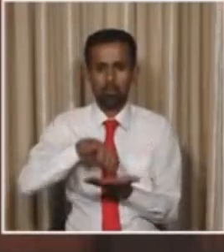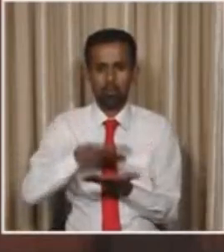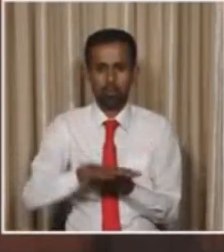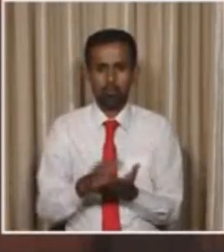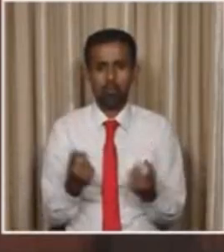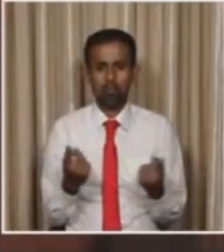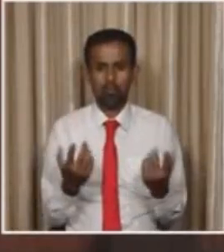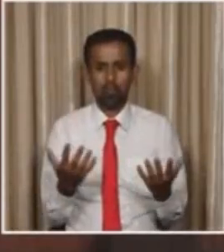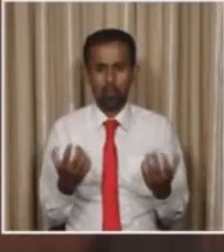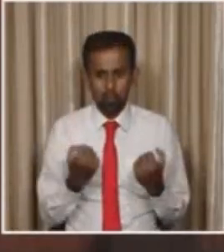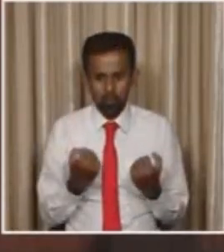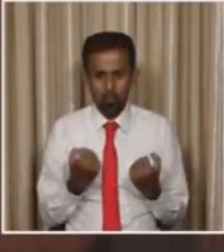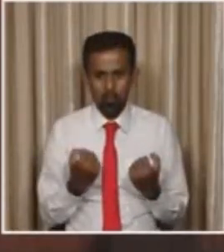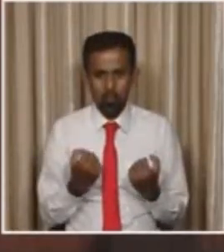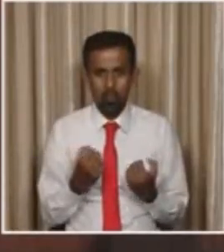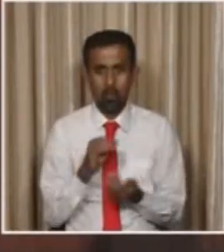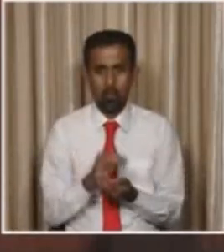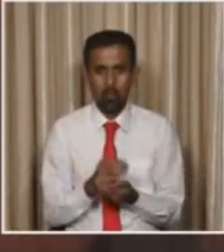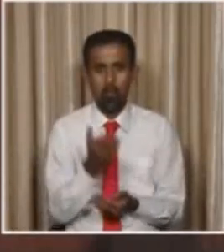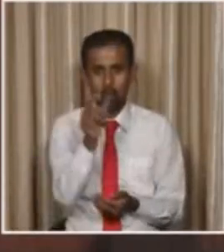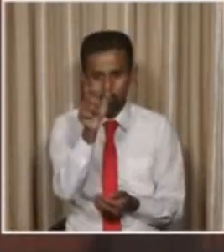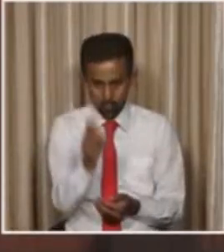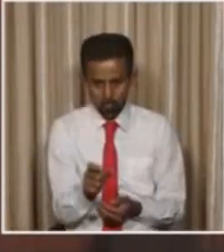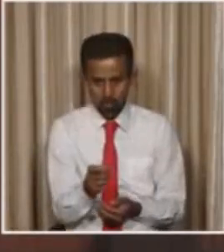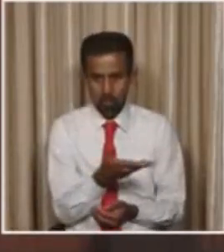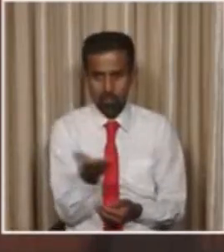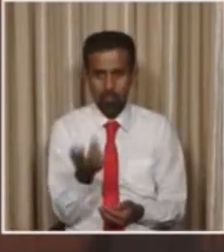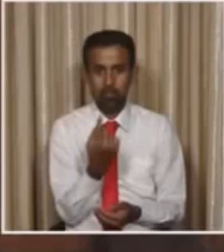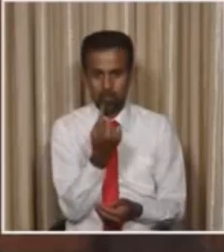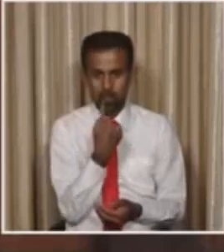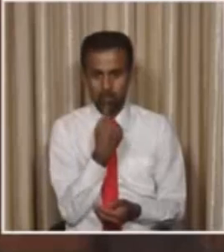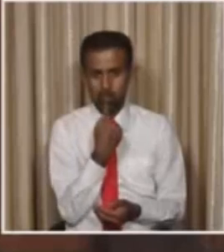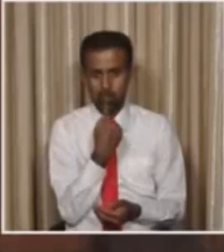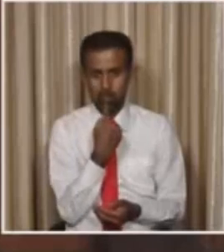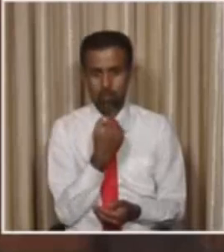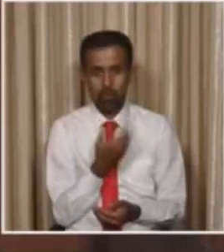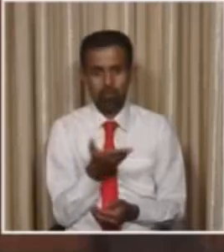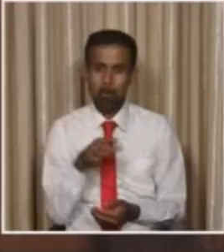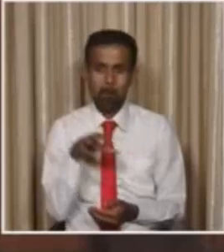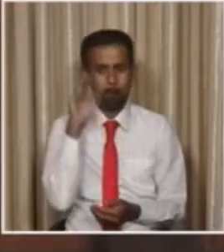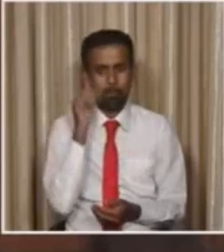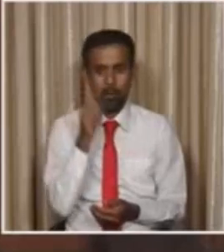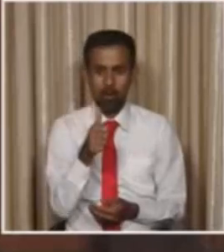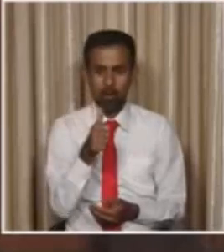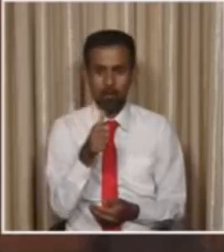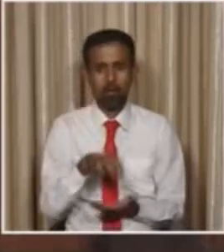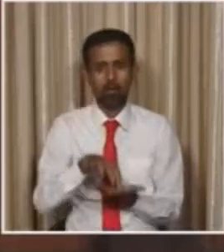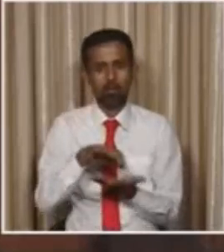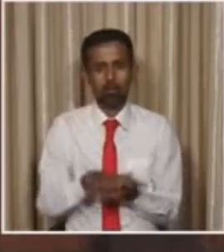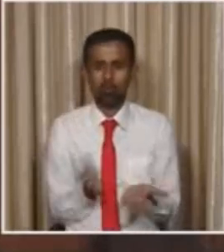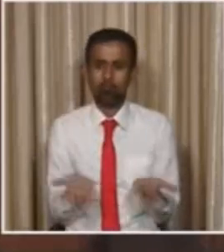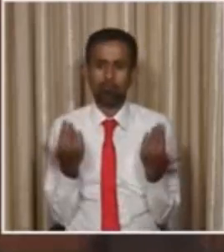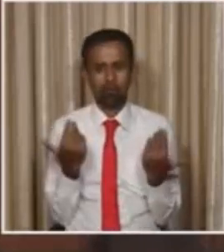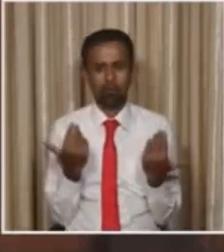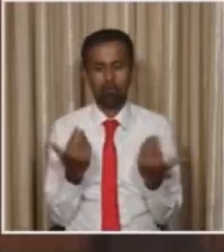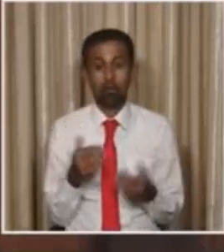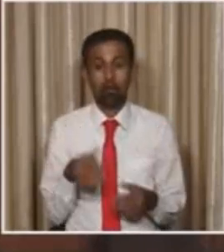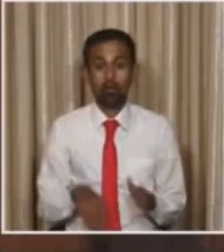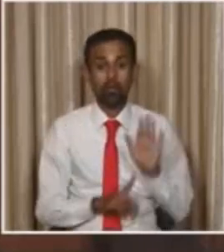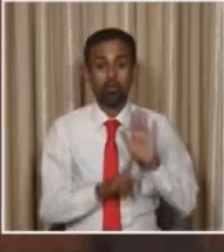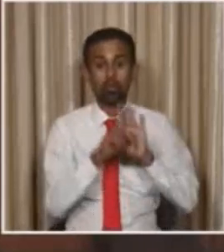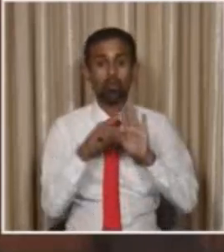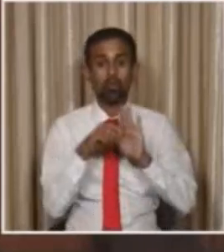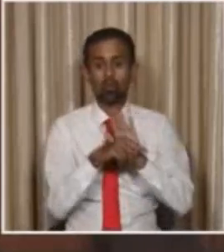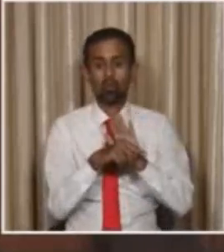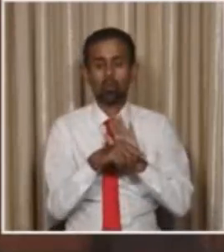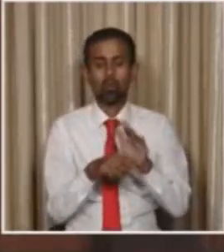அது இந்த சபை ஏற்றுக்கொள்ளுமா இருந்தால் அதை நீங்கள் செய்து கொள்ளுங்கள். ஆனால் இந்த நாட்டிலே வடக்கு கிழக்கு தமிழ் இளைஞர்களுக்கு எவ்வளவு பிரச்சனை இருக்குன்றது